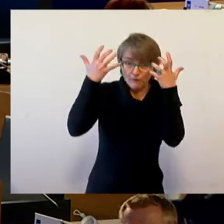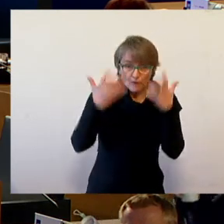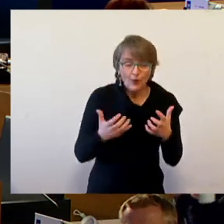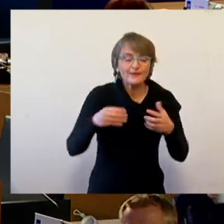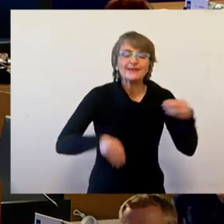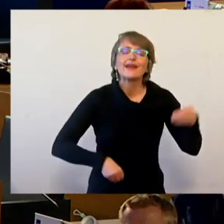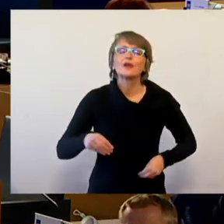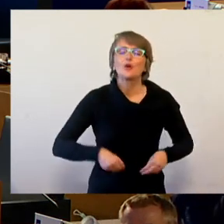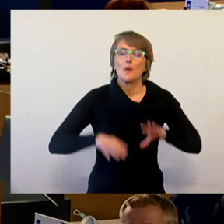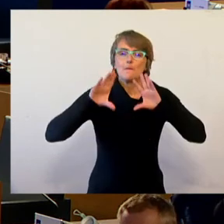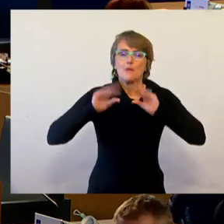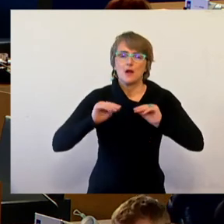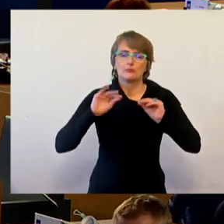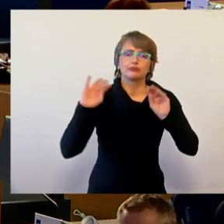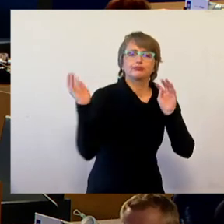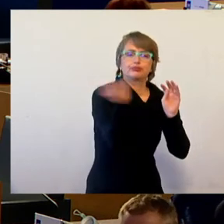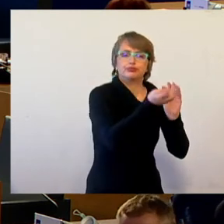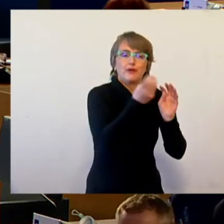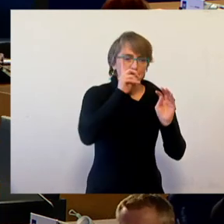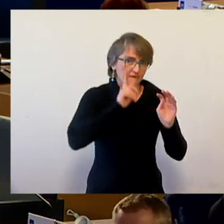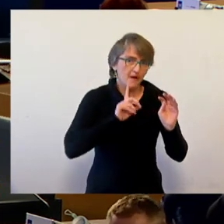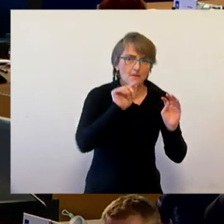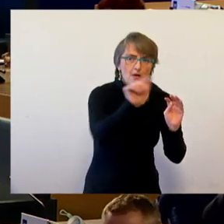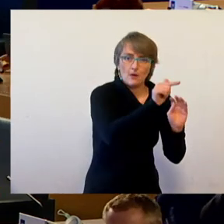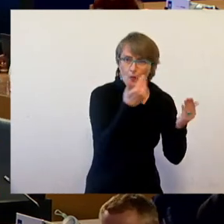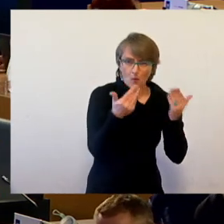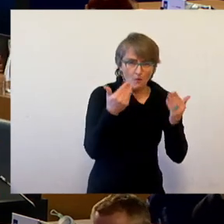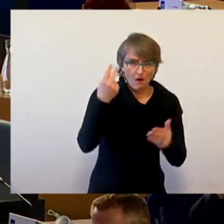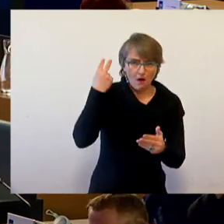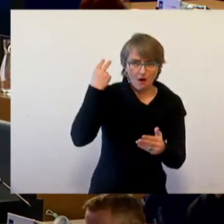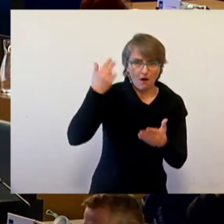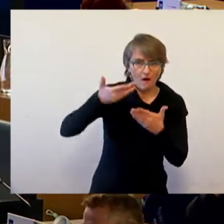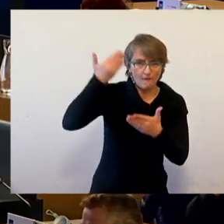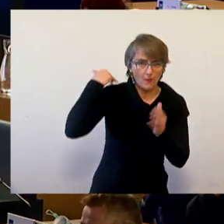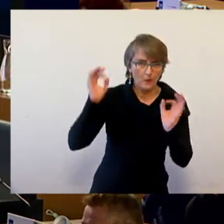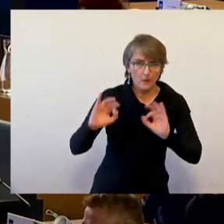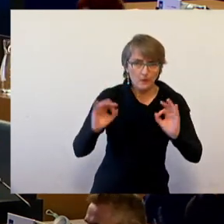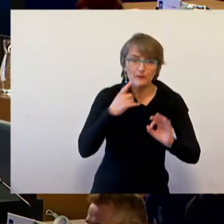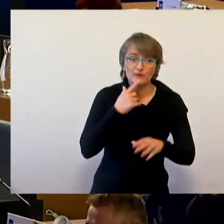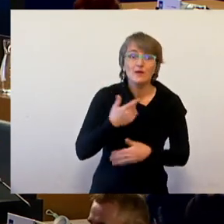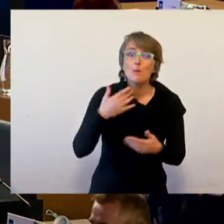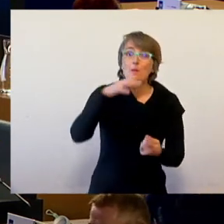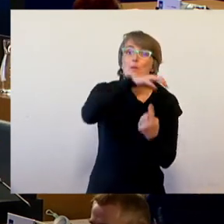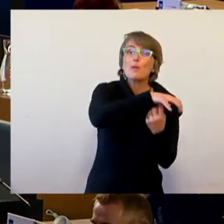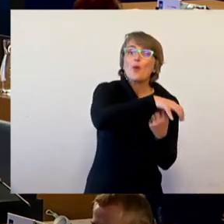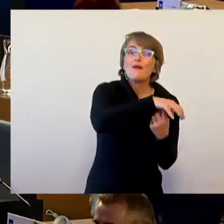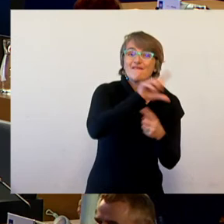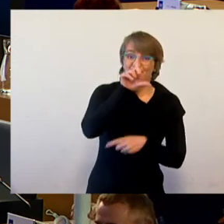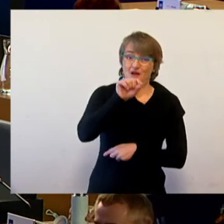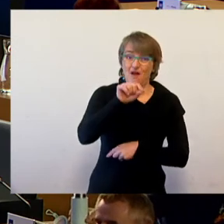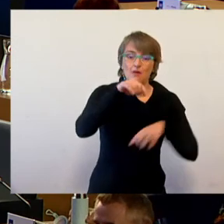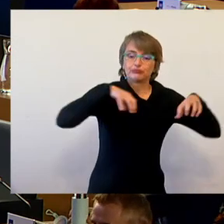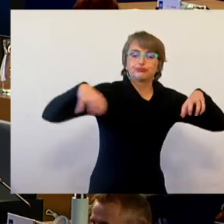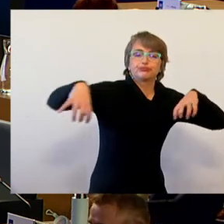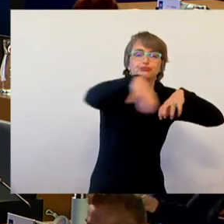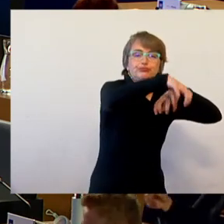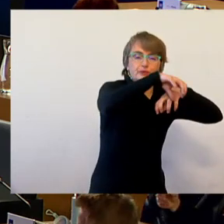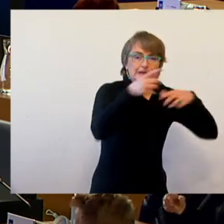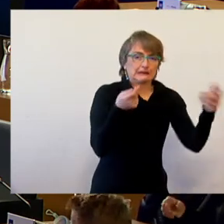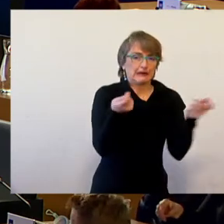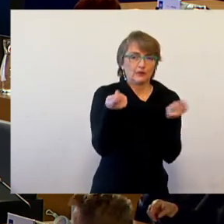direction. C'est un changement important par rapport au passé. Sur les 20 directions de pôle, 12 sont tenues par des